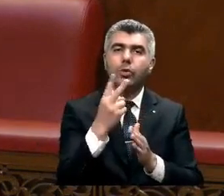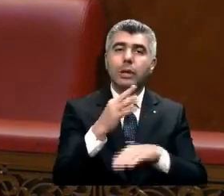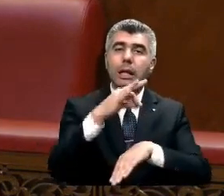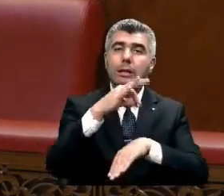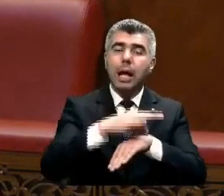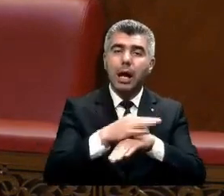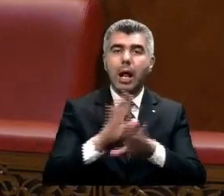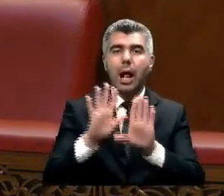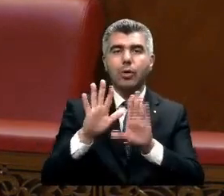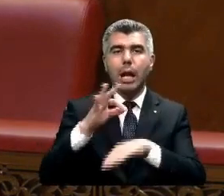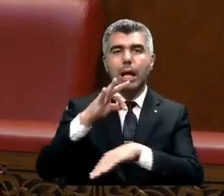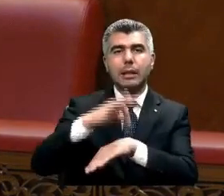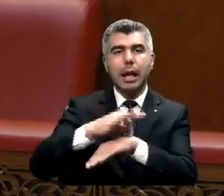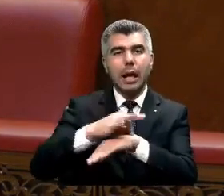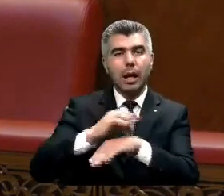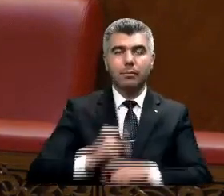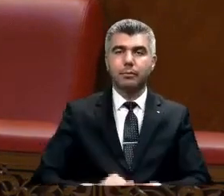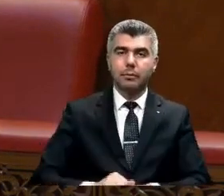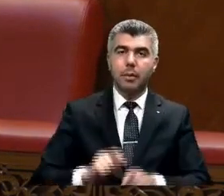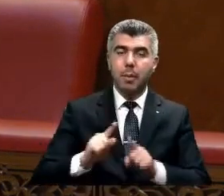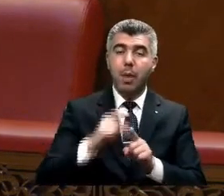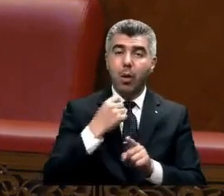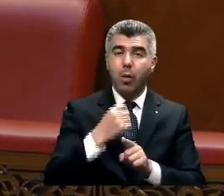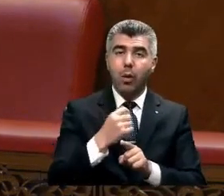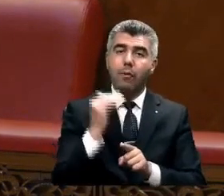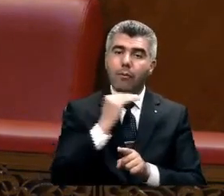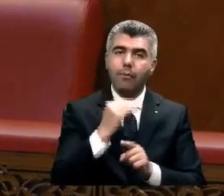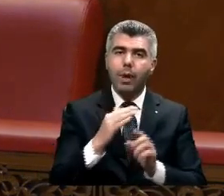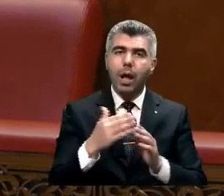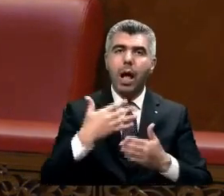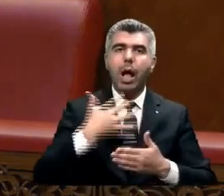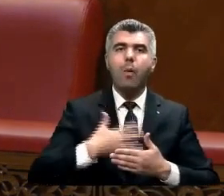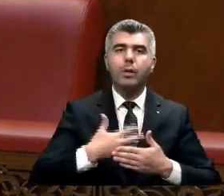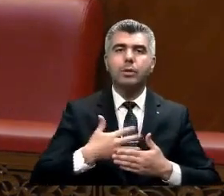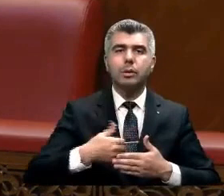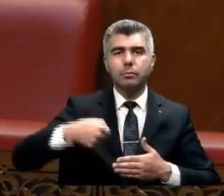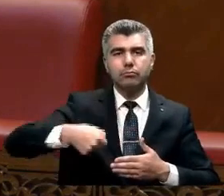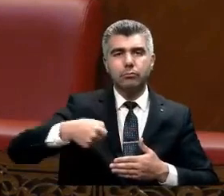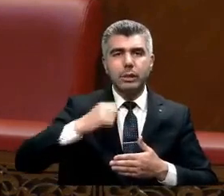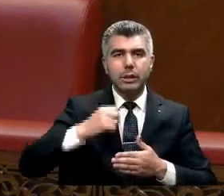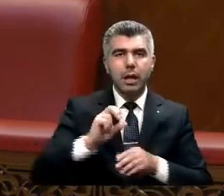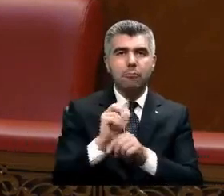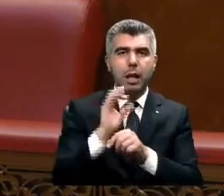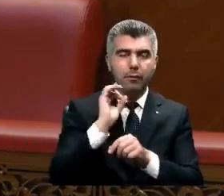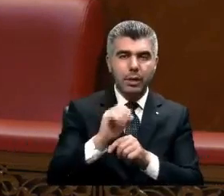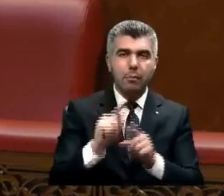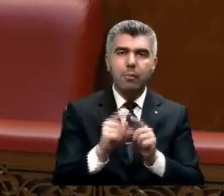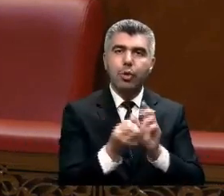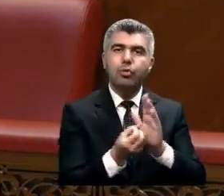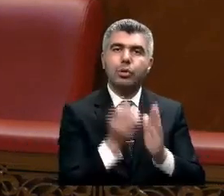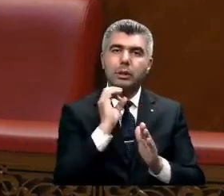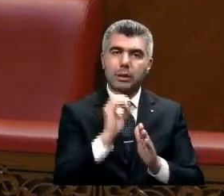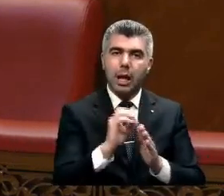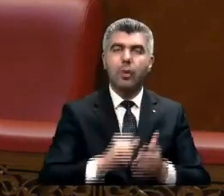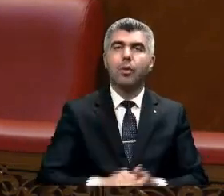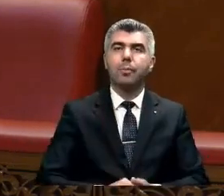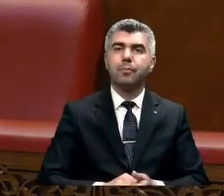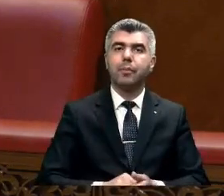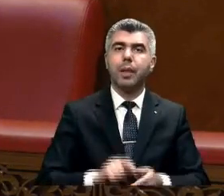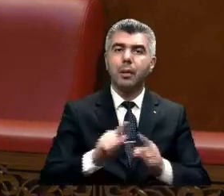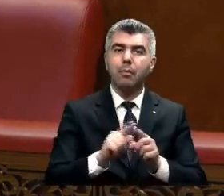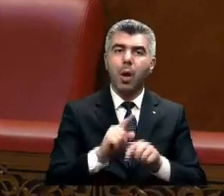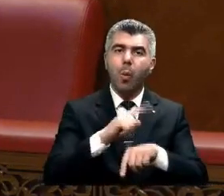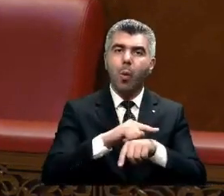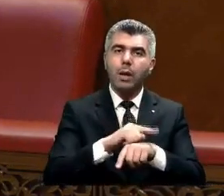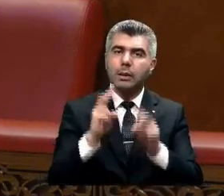عشره دقائق اما بالنسبه لعمليه تسليم الامتعه فقد مكنت هذه المنهجيه الجديده من